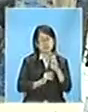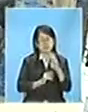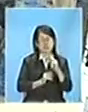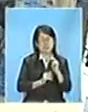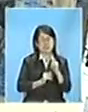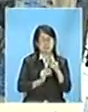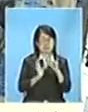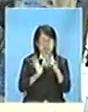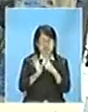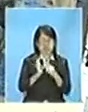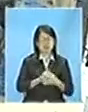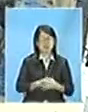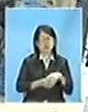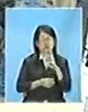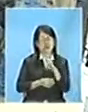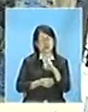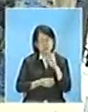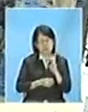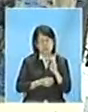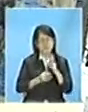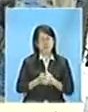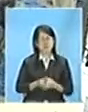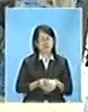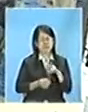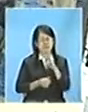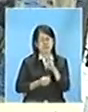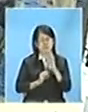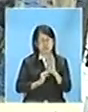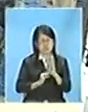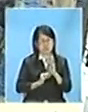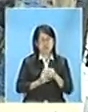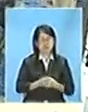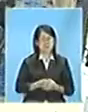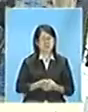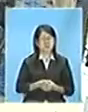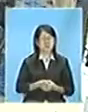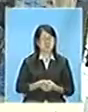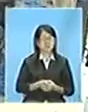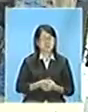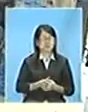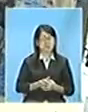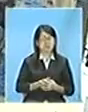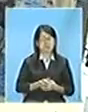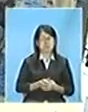ทวัฒน์บุญยสถิตนายวิบูลย์คูหิรัน